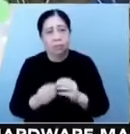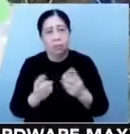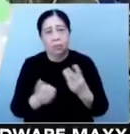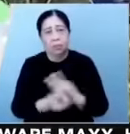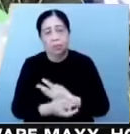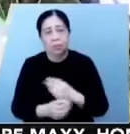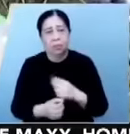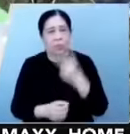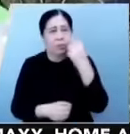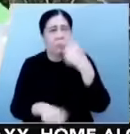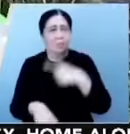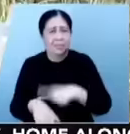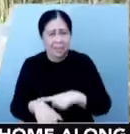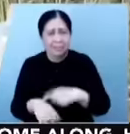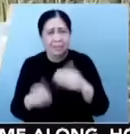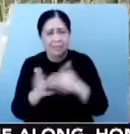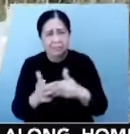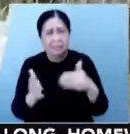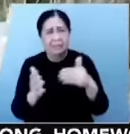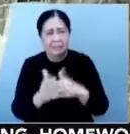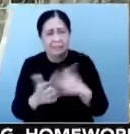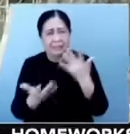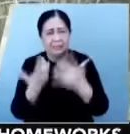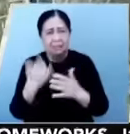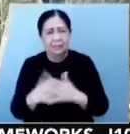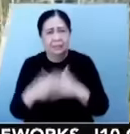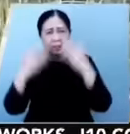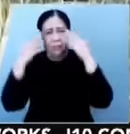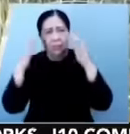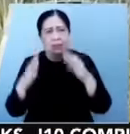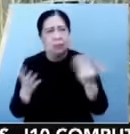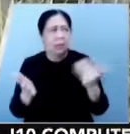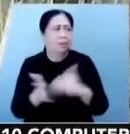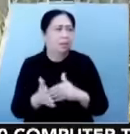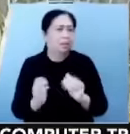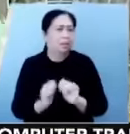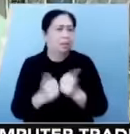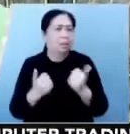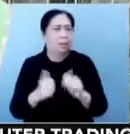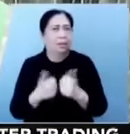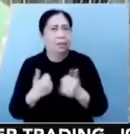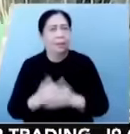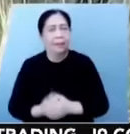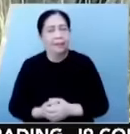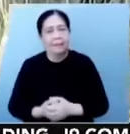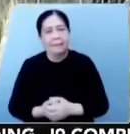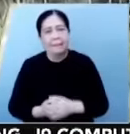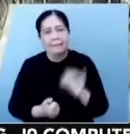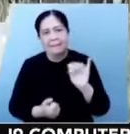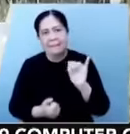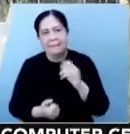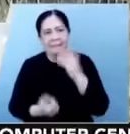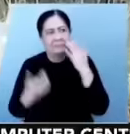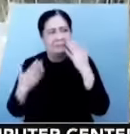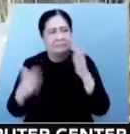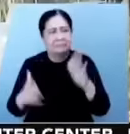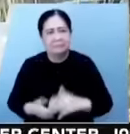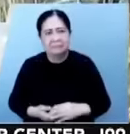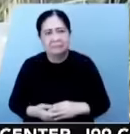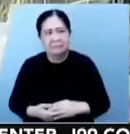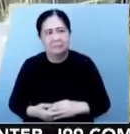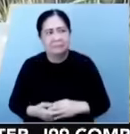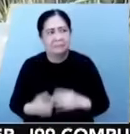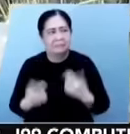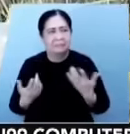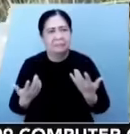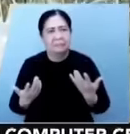beses na pala silang nasunugan. Di po namin alam kung paano na naman namin. Sinsbert, ma'am, dyan na kami. Oo, di namin alam kung ano po yung